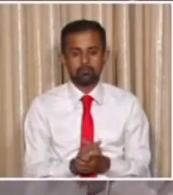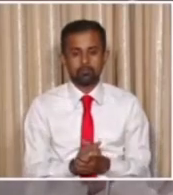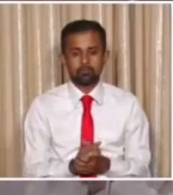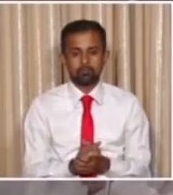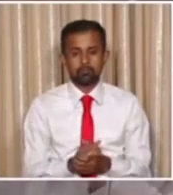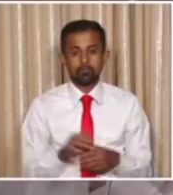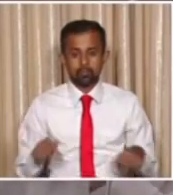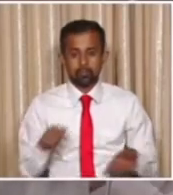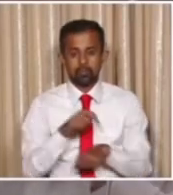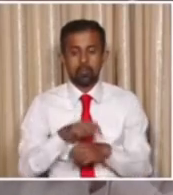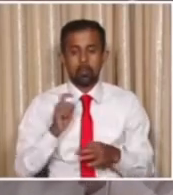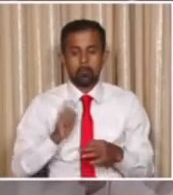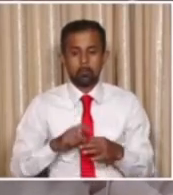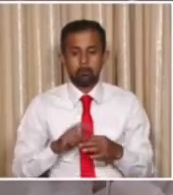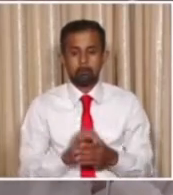තියෙන්නේ. දැන් ප්‍රශ්නේ